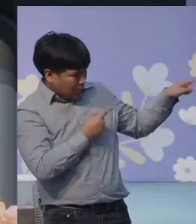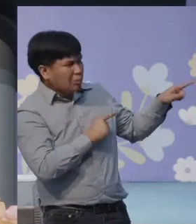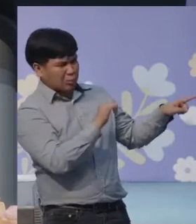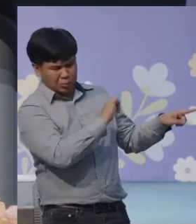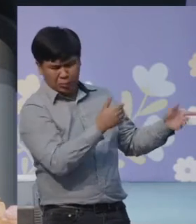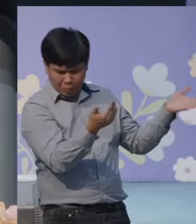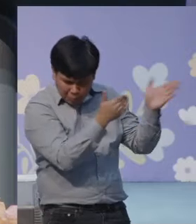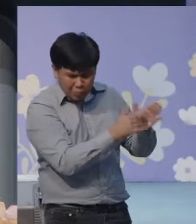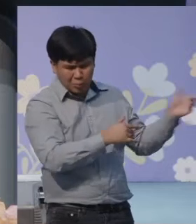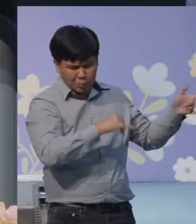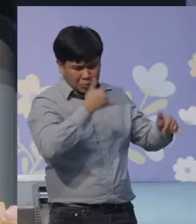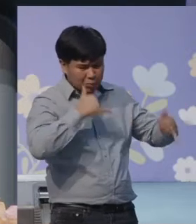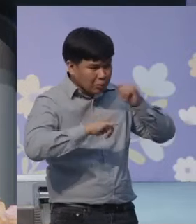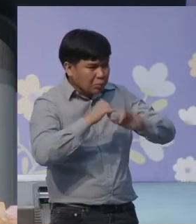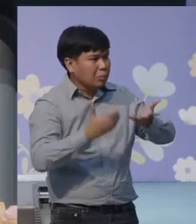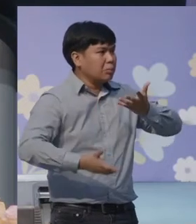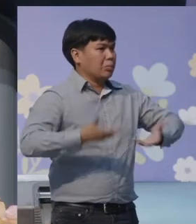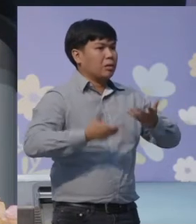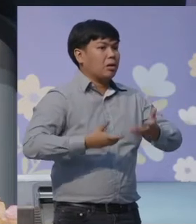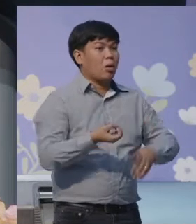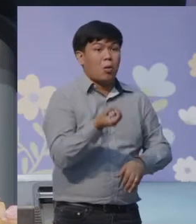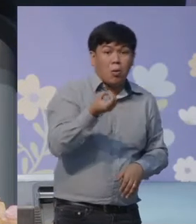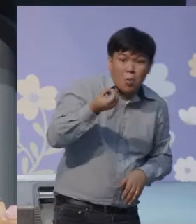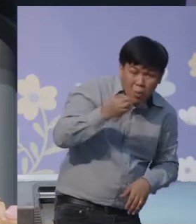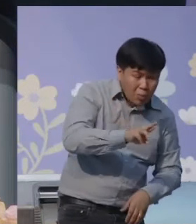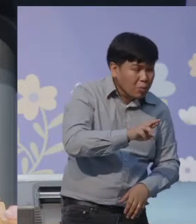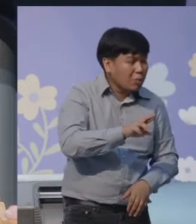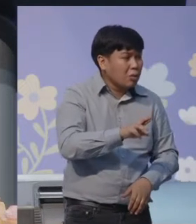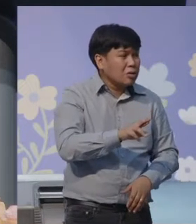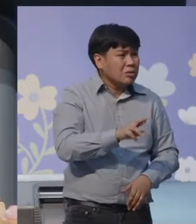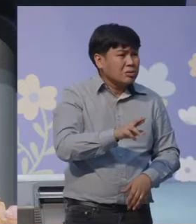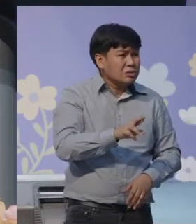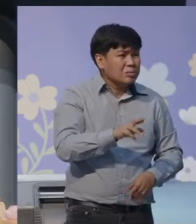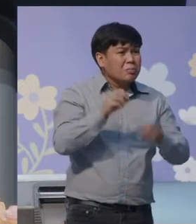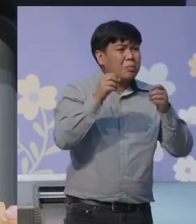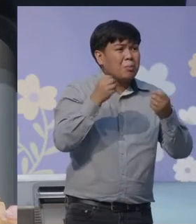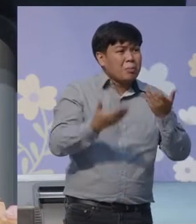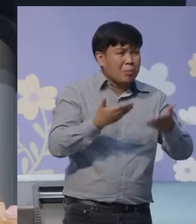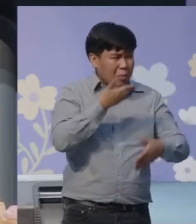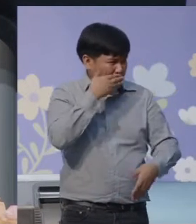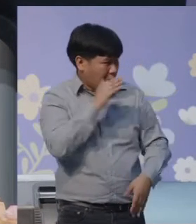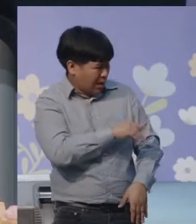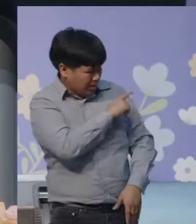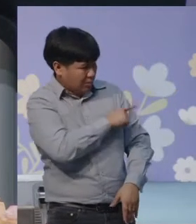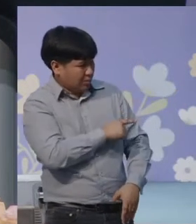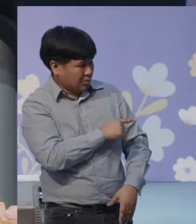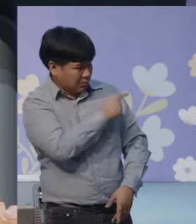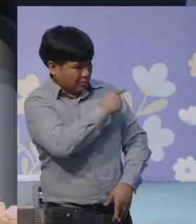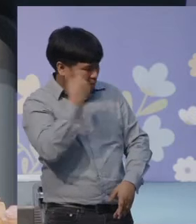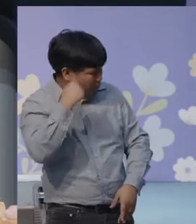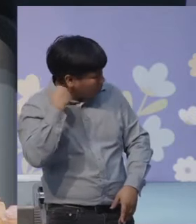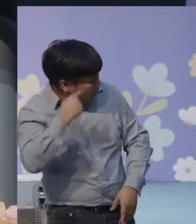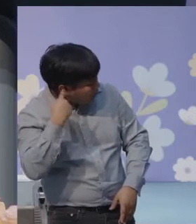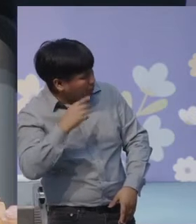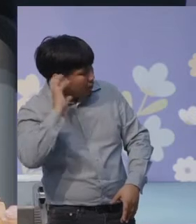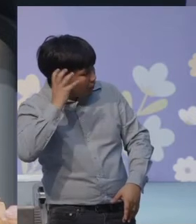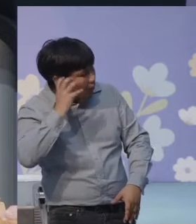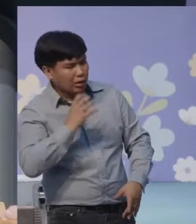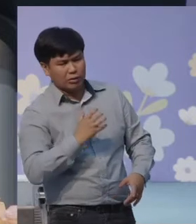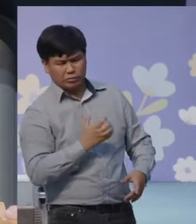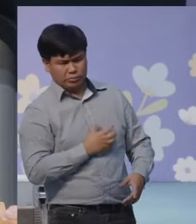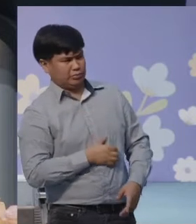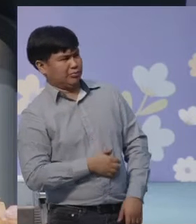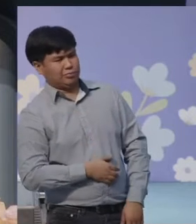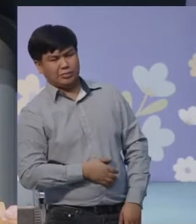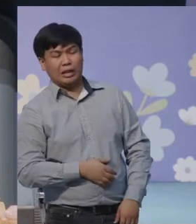ring mangyari na dahil nga sa hindi na maganda ang panahon ng Israel noon, maski ang sacerdoteng Eli na yan, hindi na